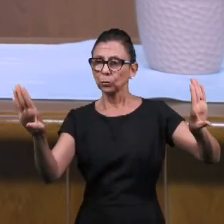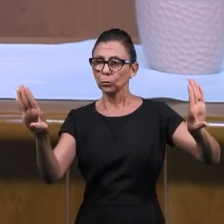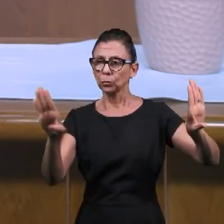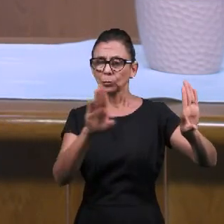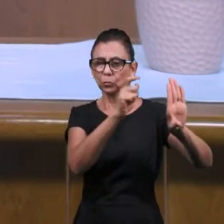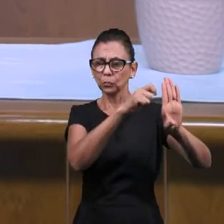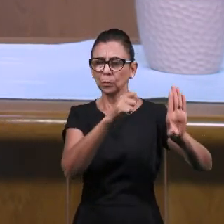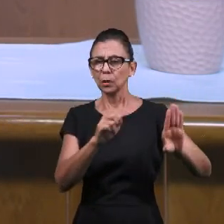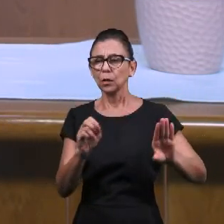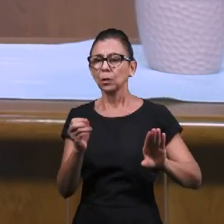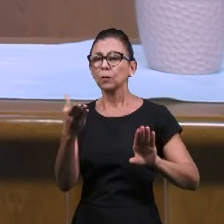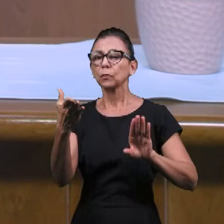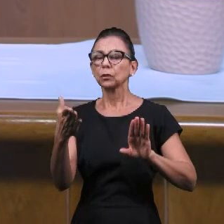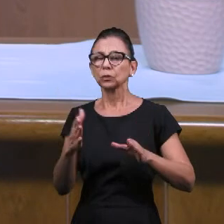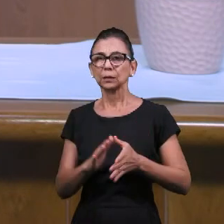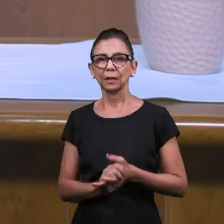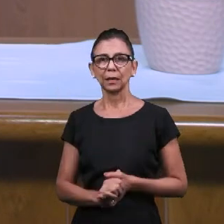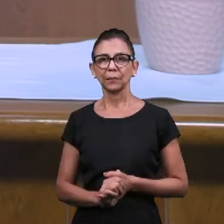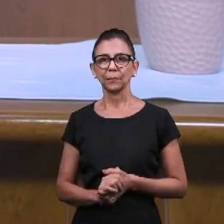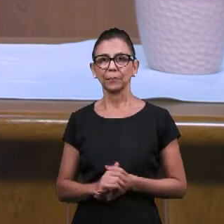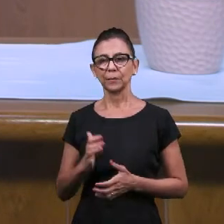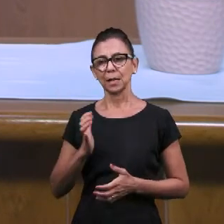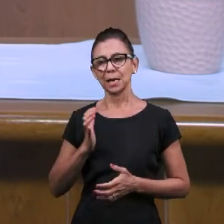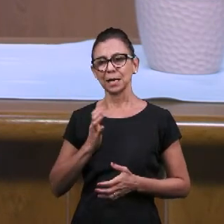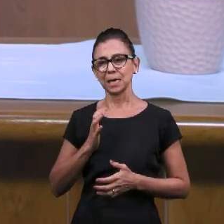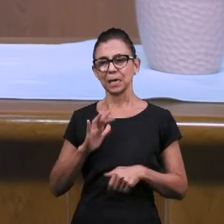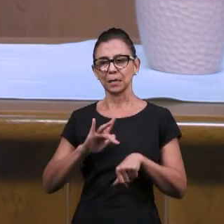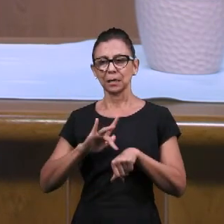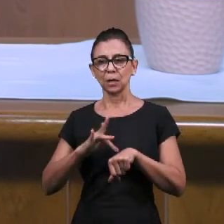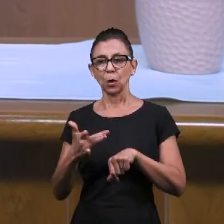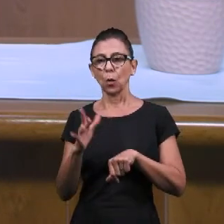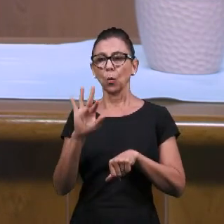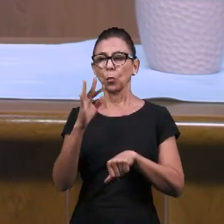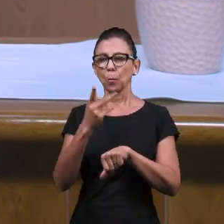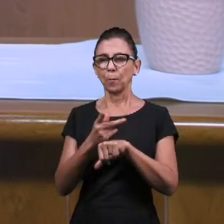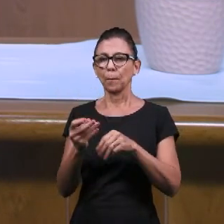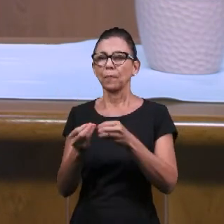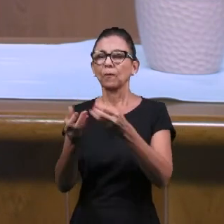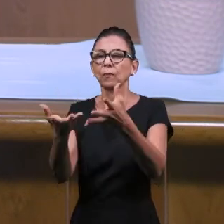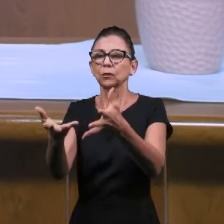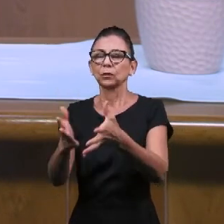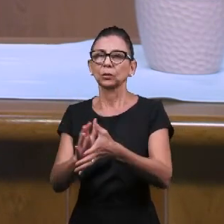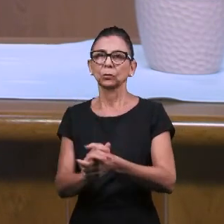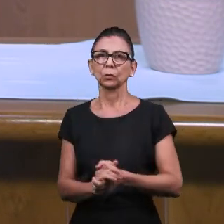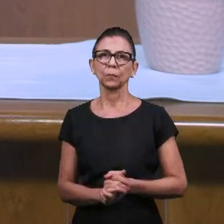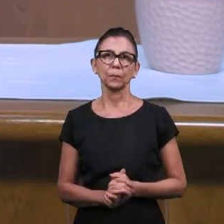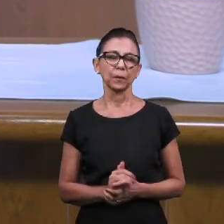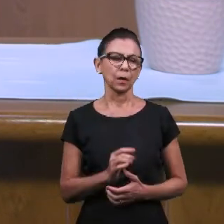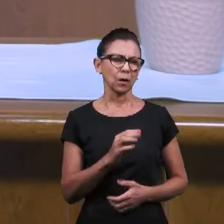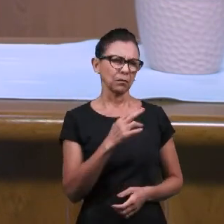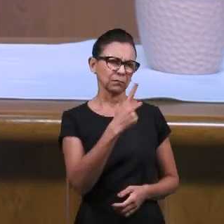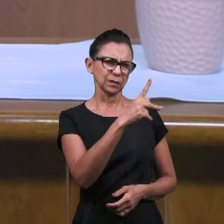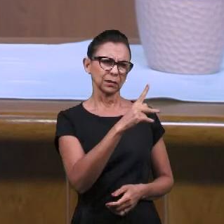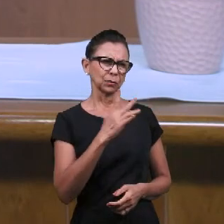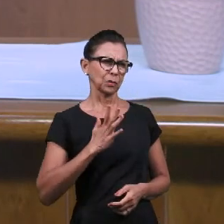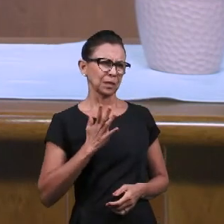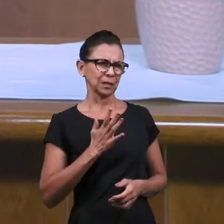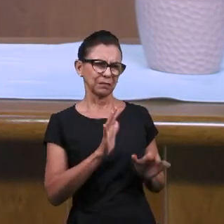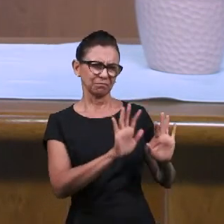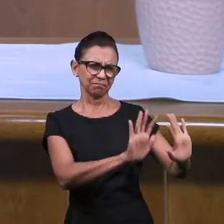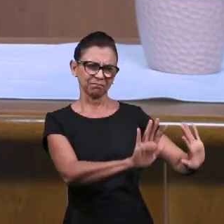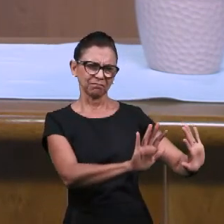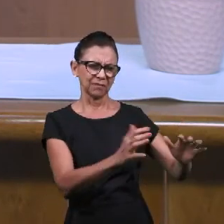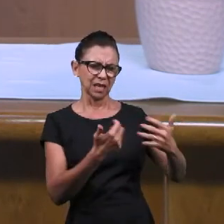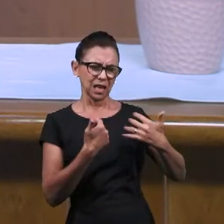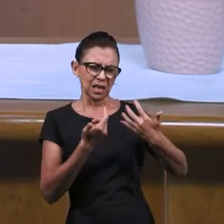разрешить, если ты скажешь мне, что происходит, я дам тебе богатство. И Даниил говорит в тот момент,